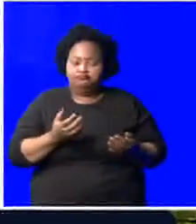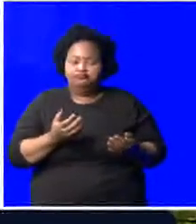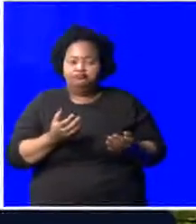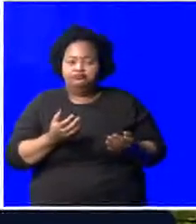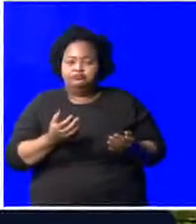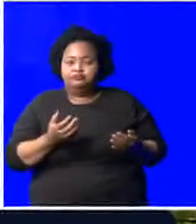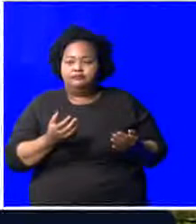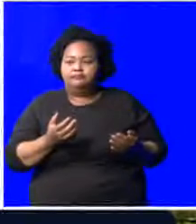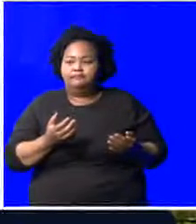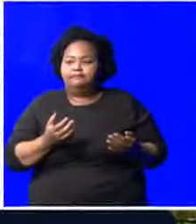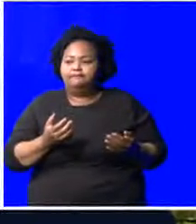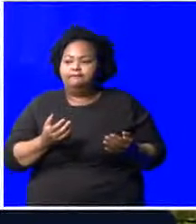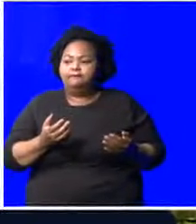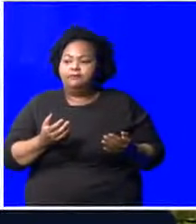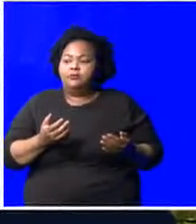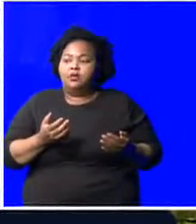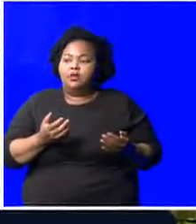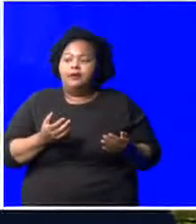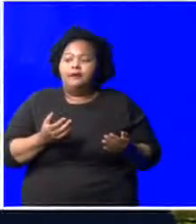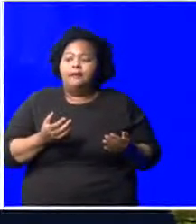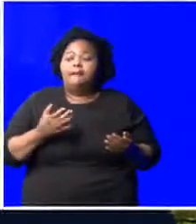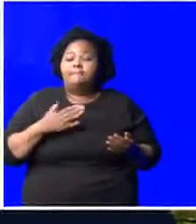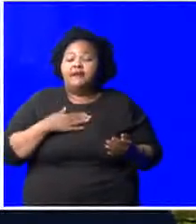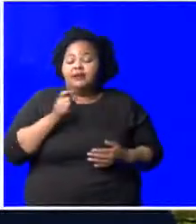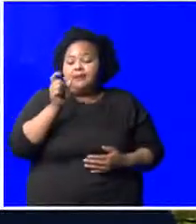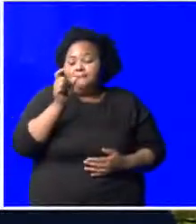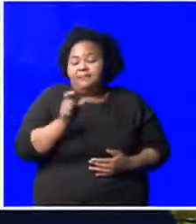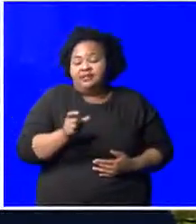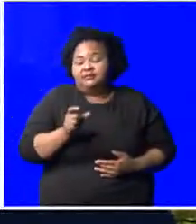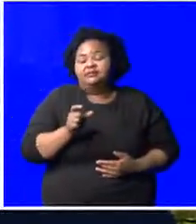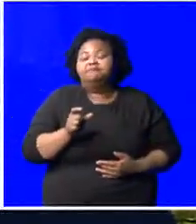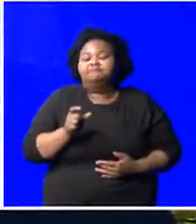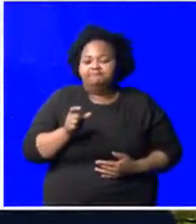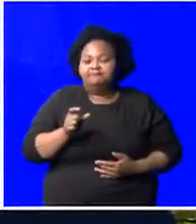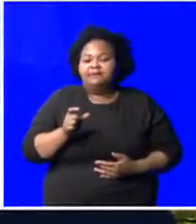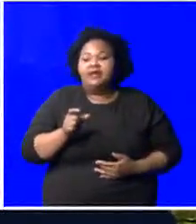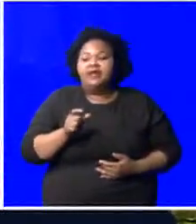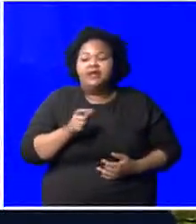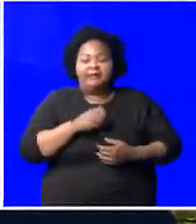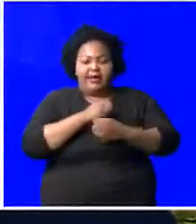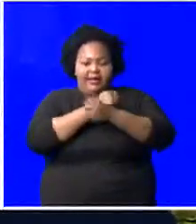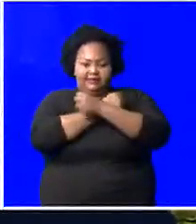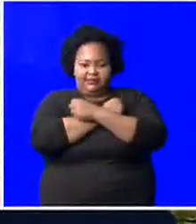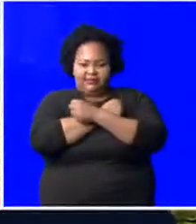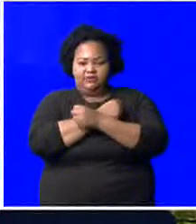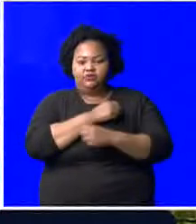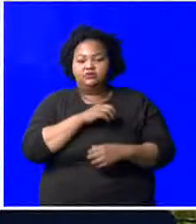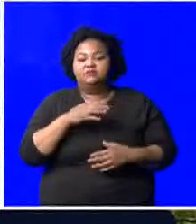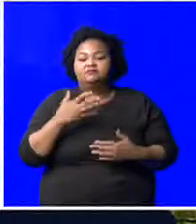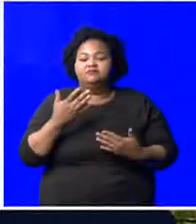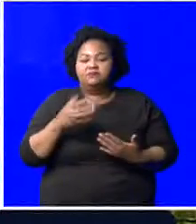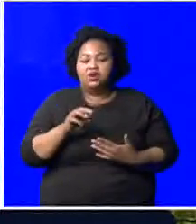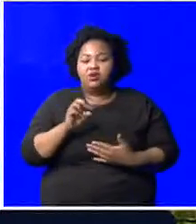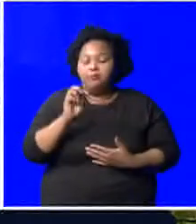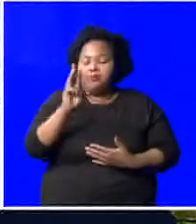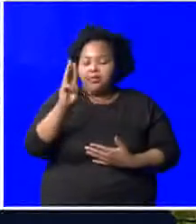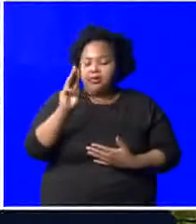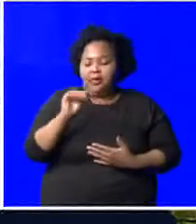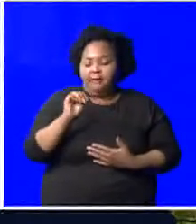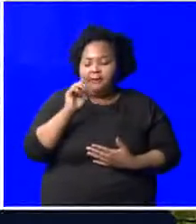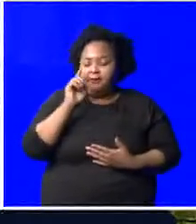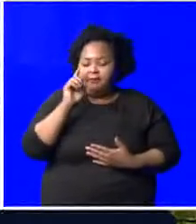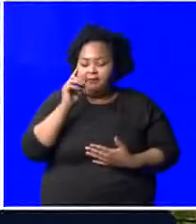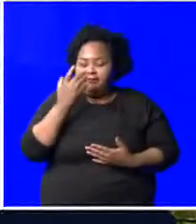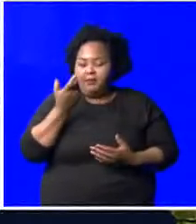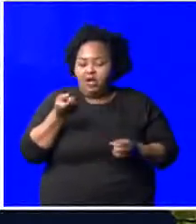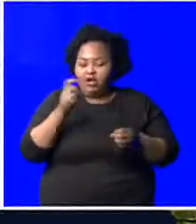Mpangazitha invoza lesingathandza kwekuthi ibe kule sihlalo lesikhulune kangaka.